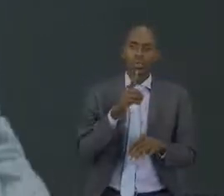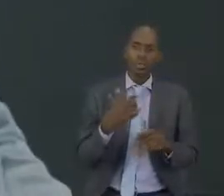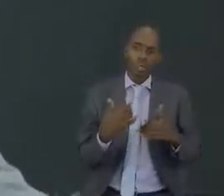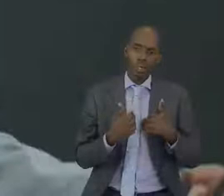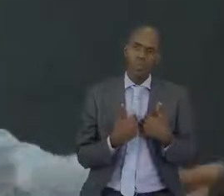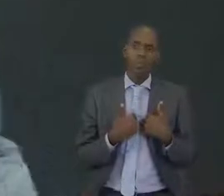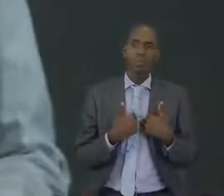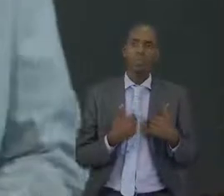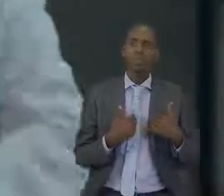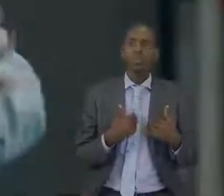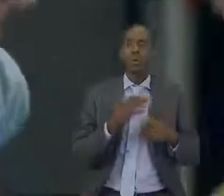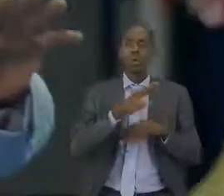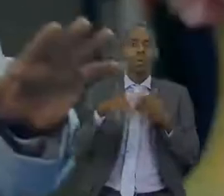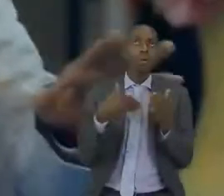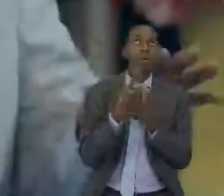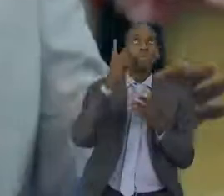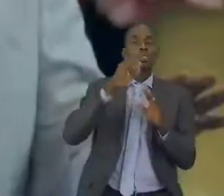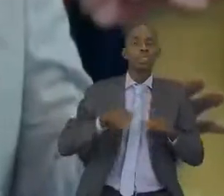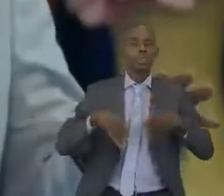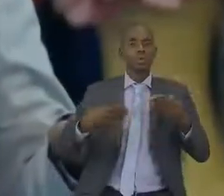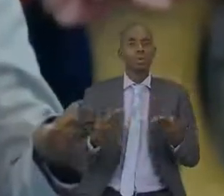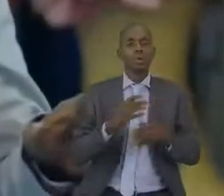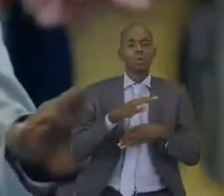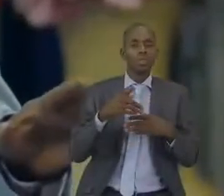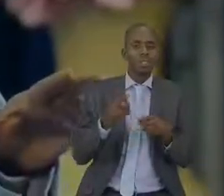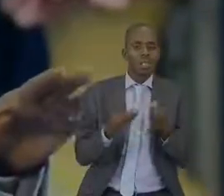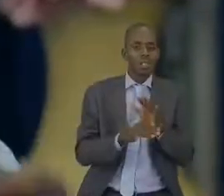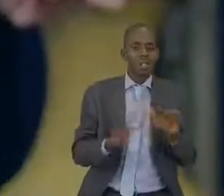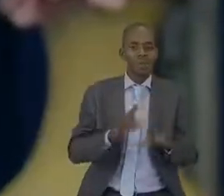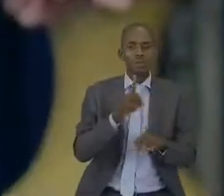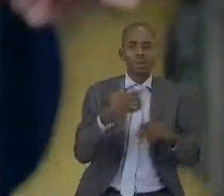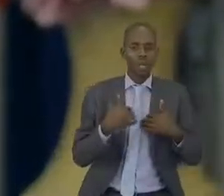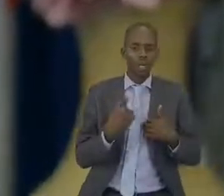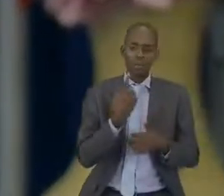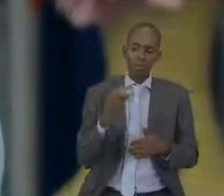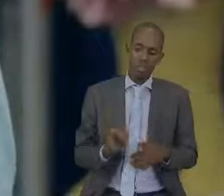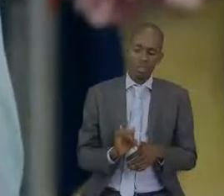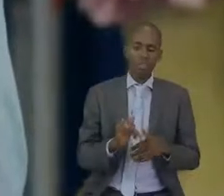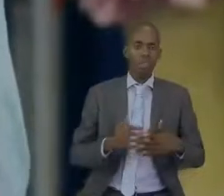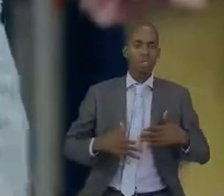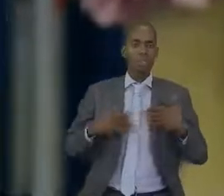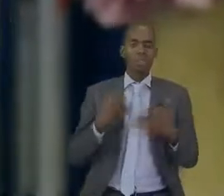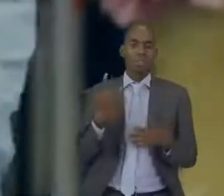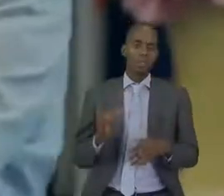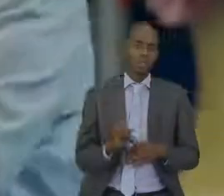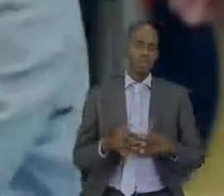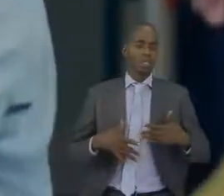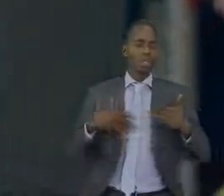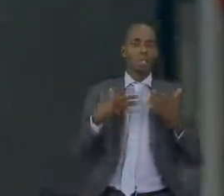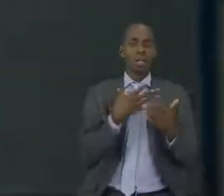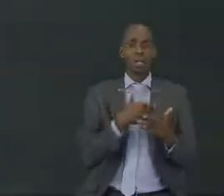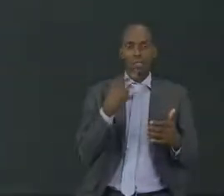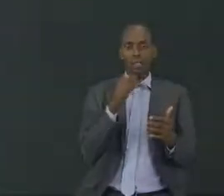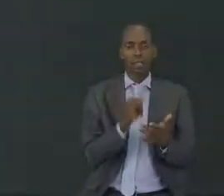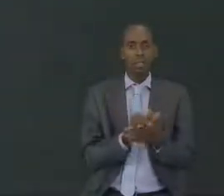où tu auras ses provisions, le pays où tu auras la vie éternelle. La vie éternelle, aider